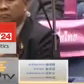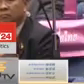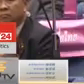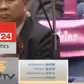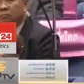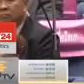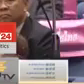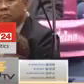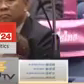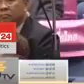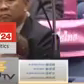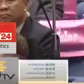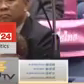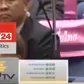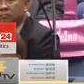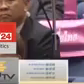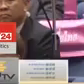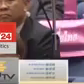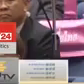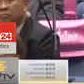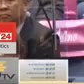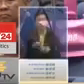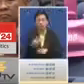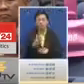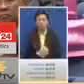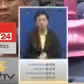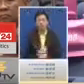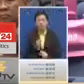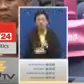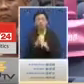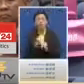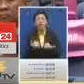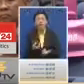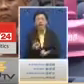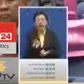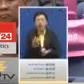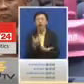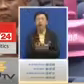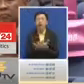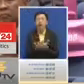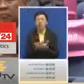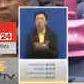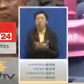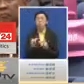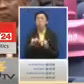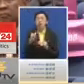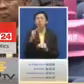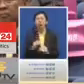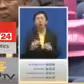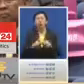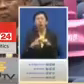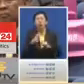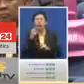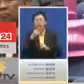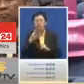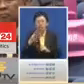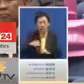ข้าวมันสูงจริงเพราะมันไม่มีข้าวขายแล้วปีนี้ข้าวก็จะสูงเชื่อเลยไม่สูงได้ไงมันแรงทั่วประเทศไม่มีข้าวข